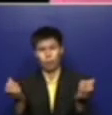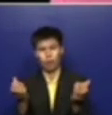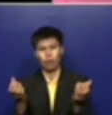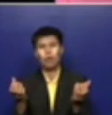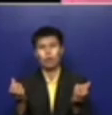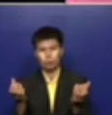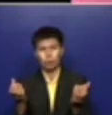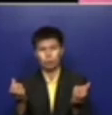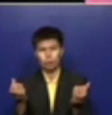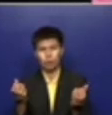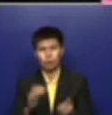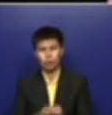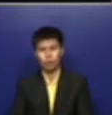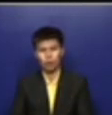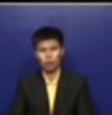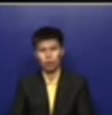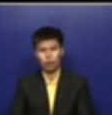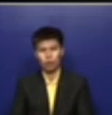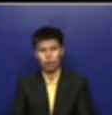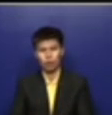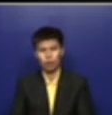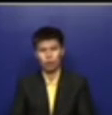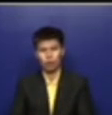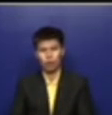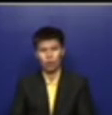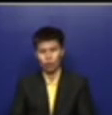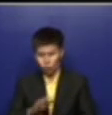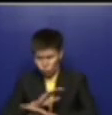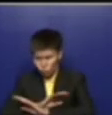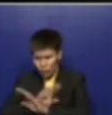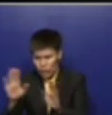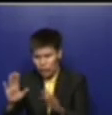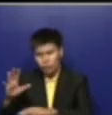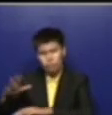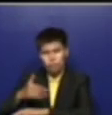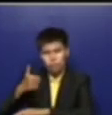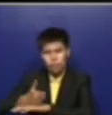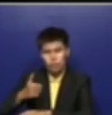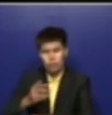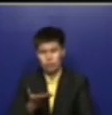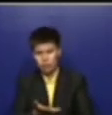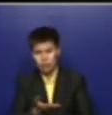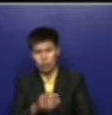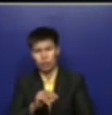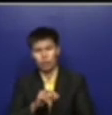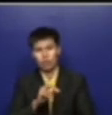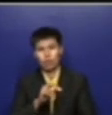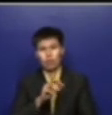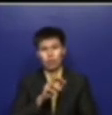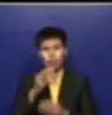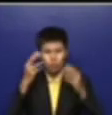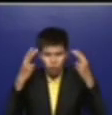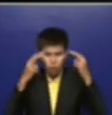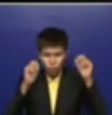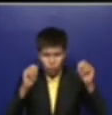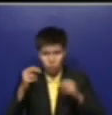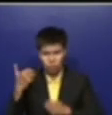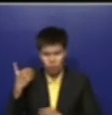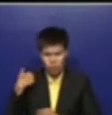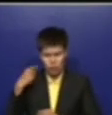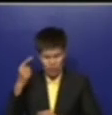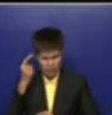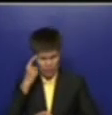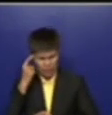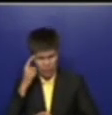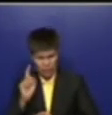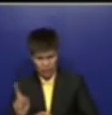แล้วให้มีการยุบสภาเนี่ยท่านนายกรัฐมนตรีมีแนวนโยบายเรื่องนี้อย่างไรมีความคิดที่